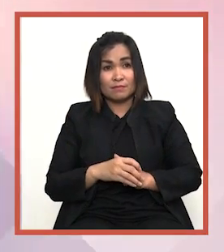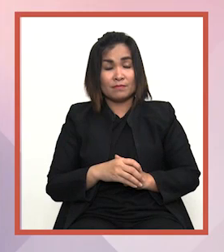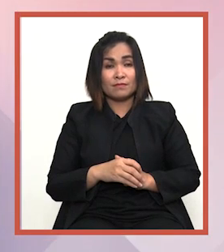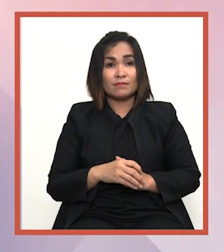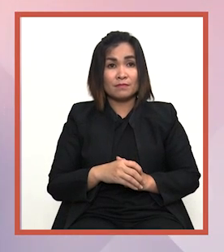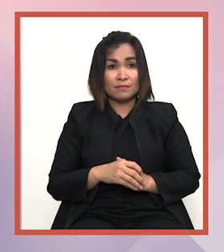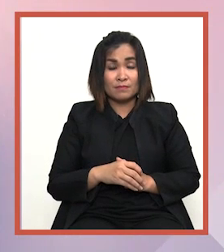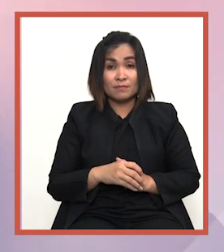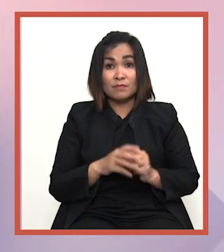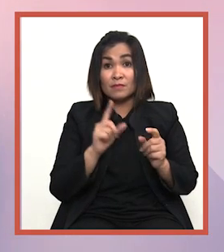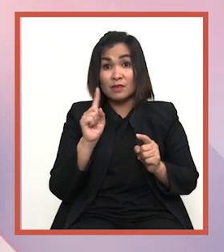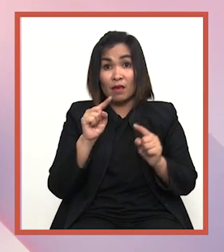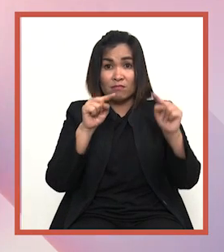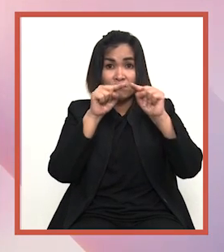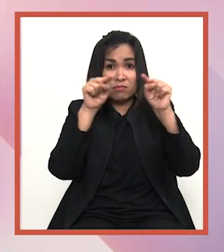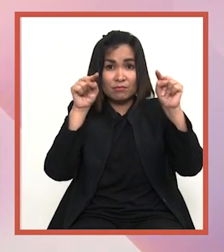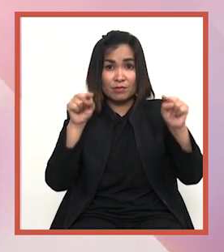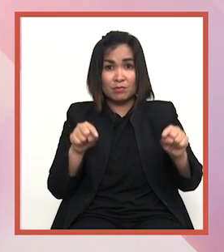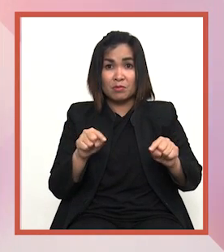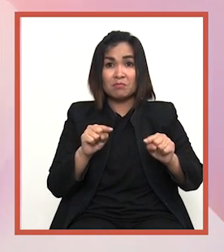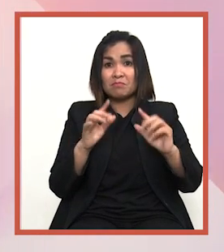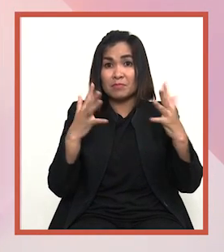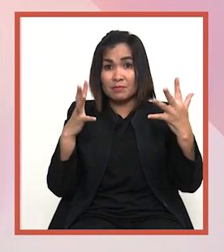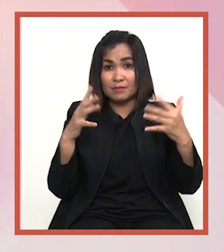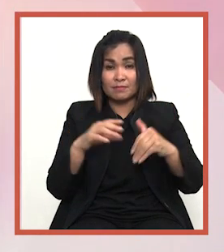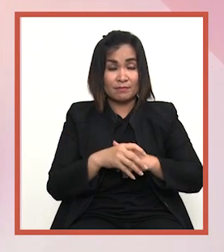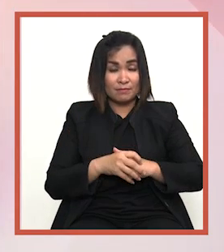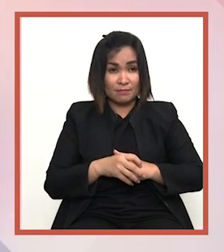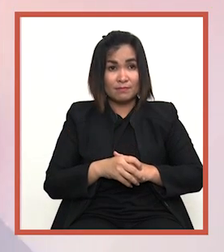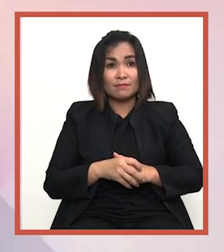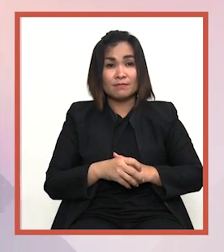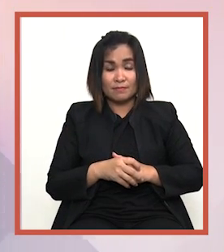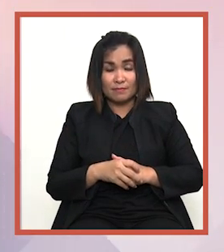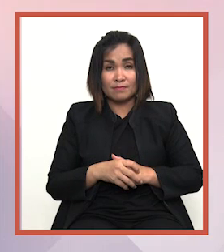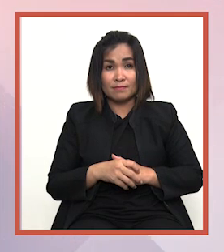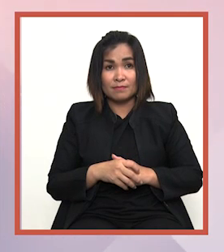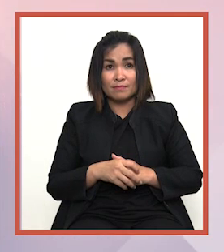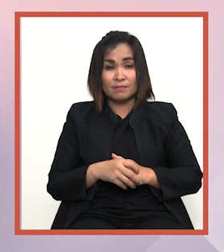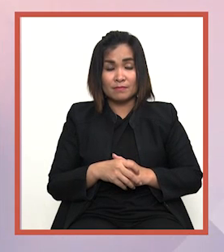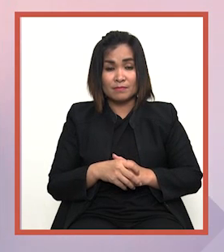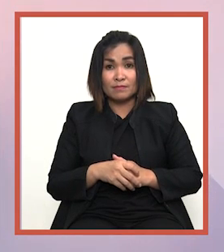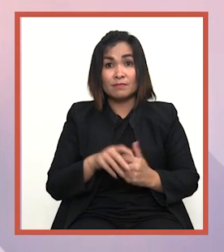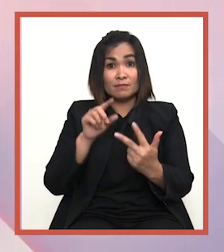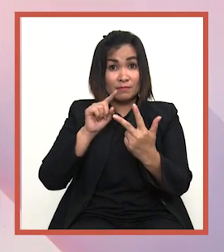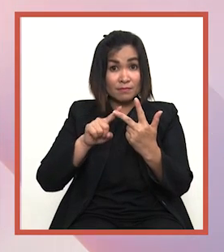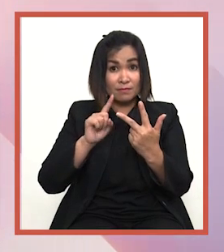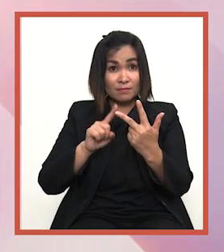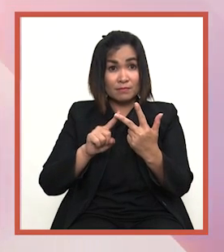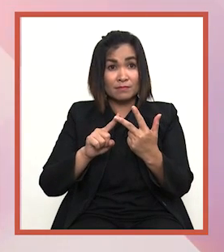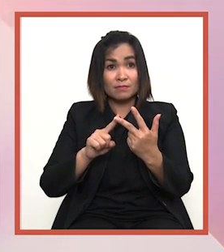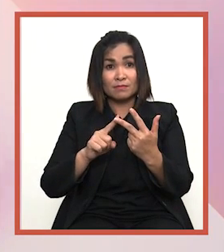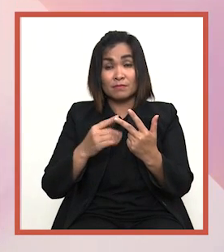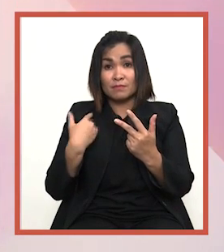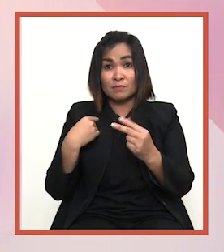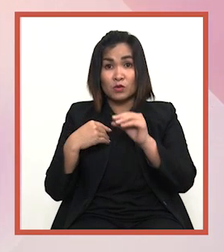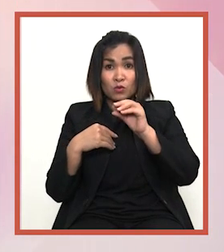ช์นะฮะโดยที่ตัดกล่องอุปกรณ์ออกในส่วนนี้นะครับแบบงานติดตั้งน